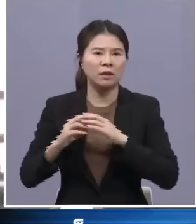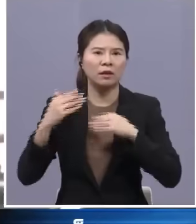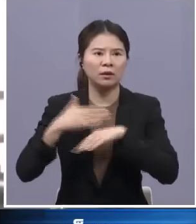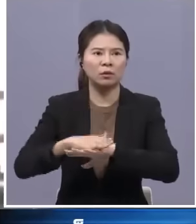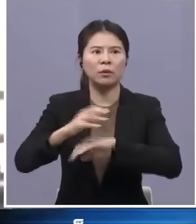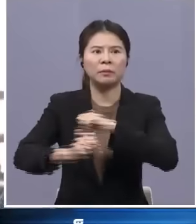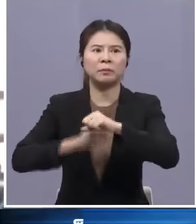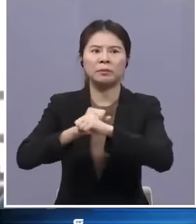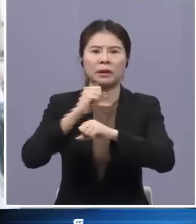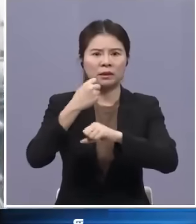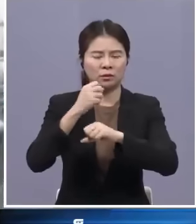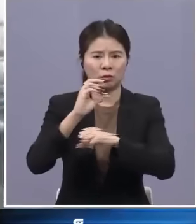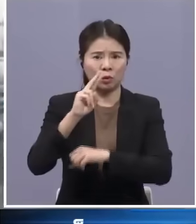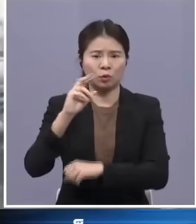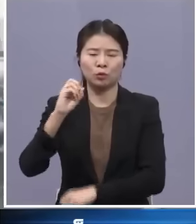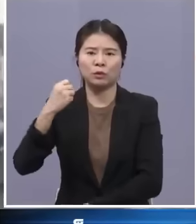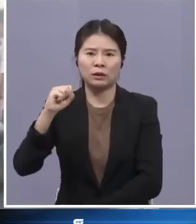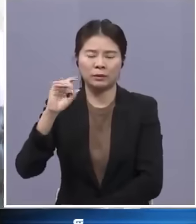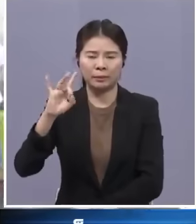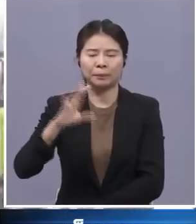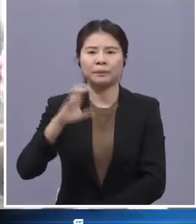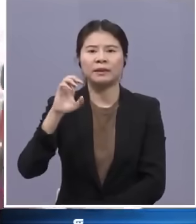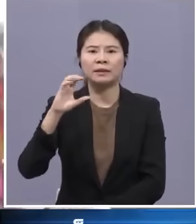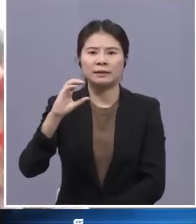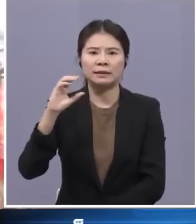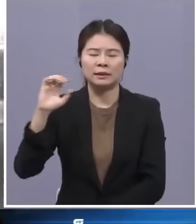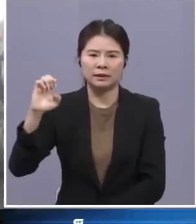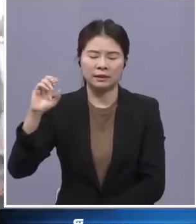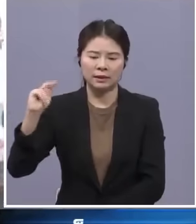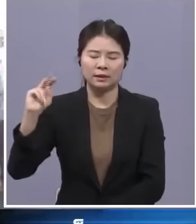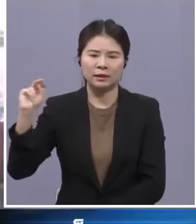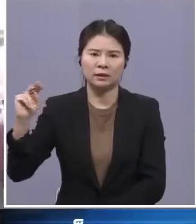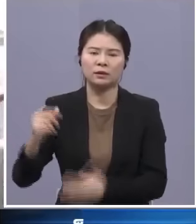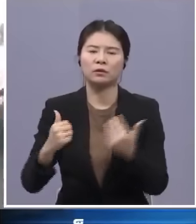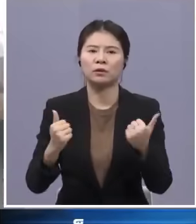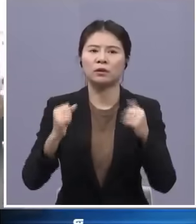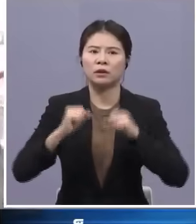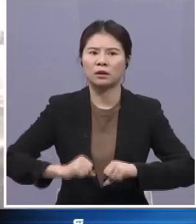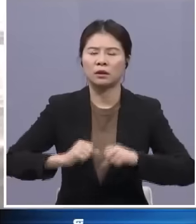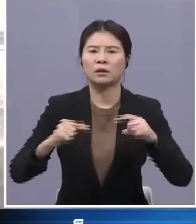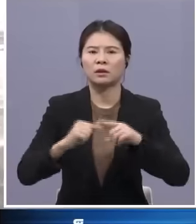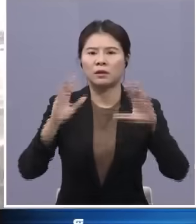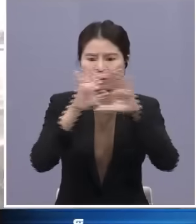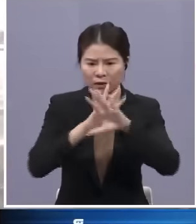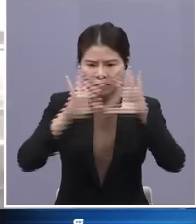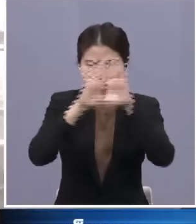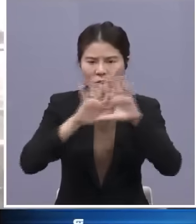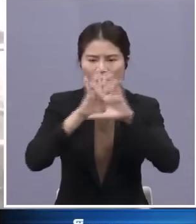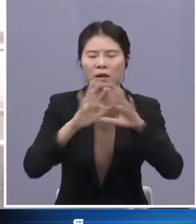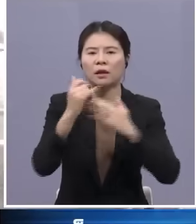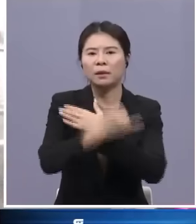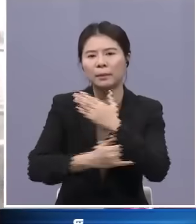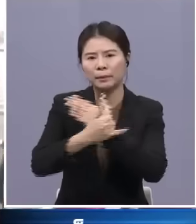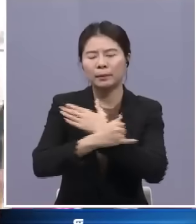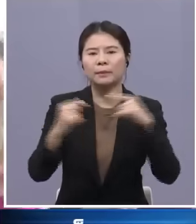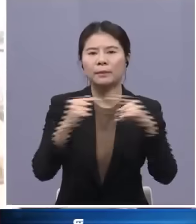ไม่เพียงเท่านั้นสำนักข่าวอย่าง CNN ก็รายงานต่อว่าจีนนั้นได้ดำเนินข้อตกลงในลักษณะคล้ายกันกับประเทศ